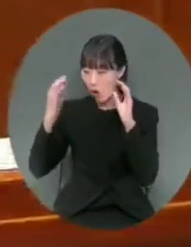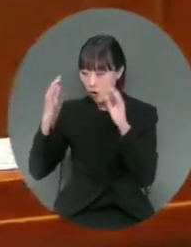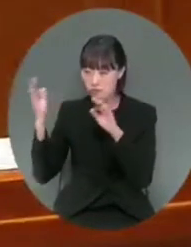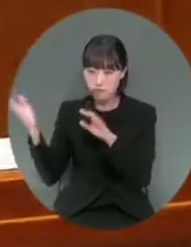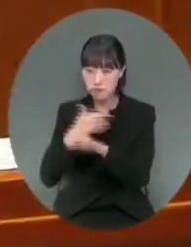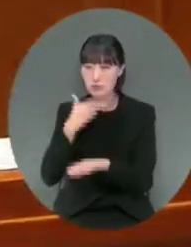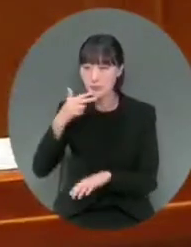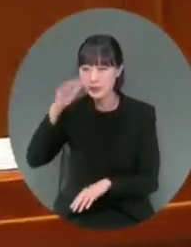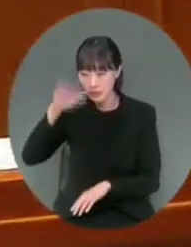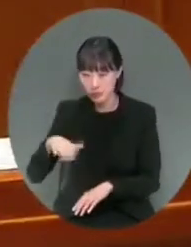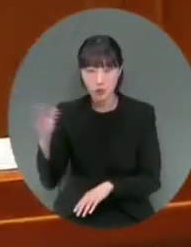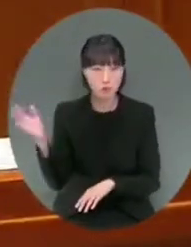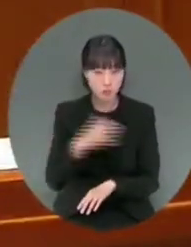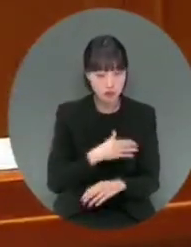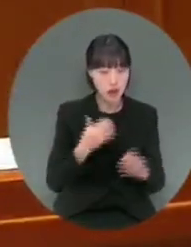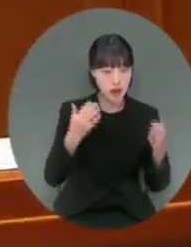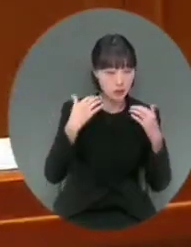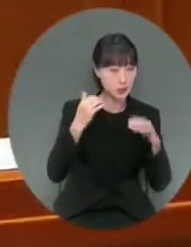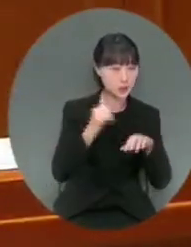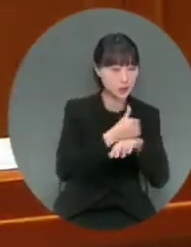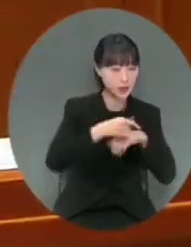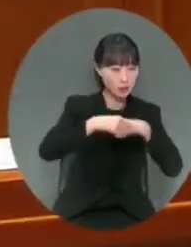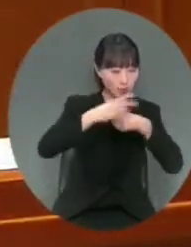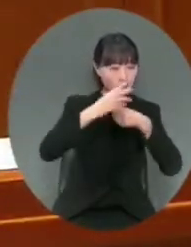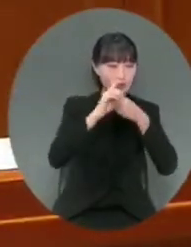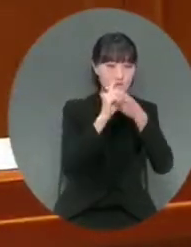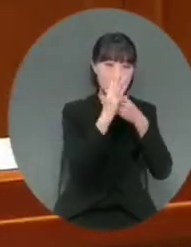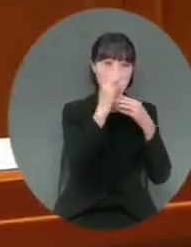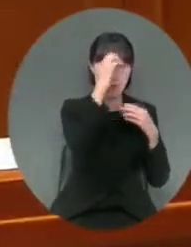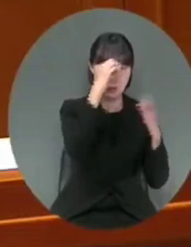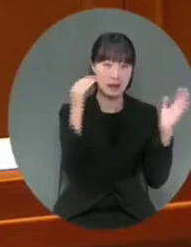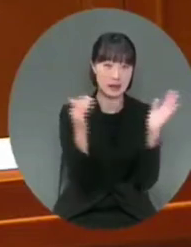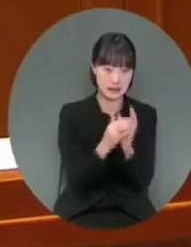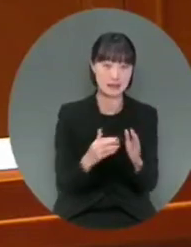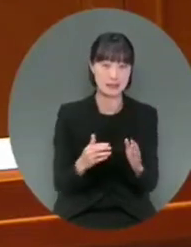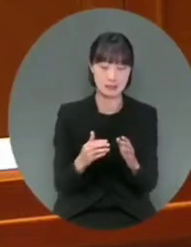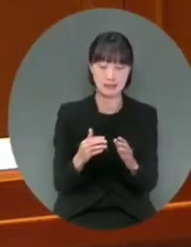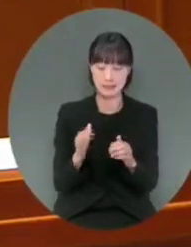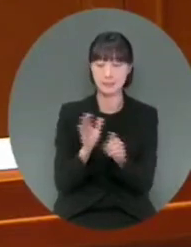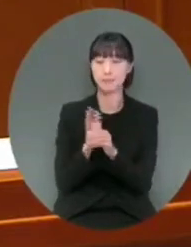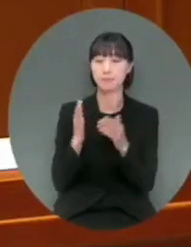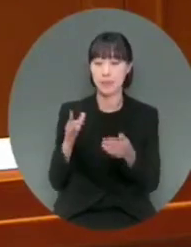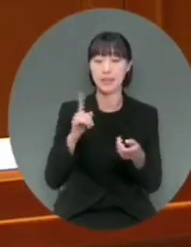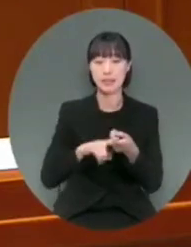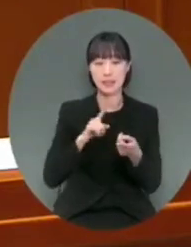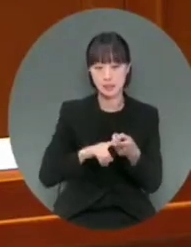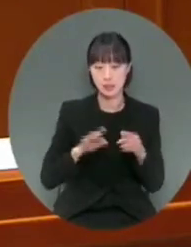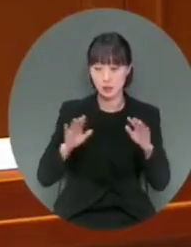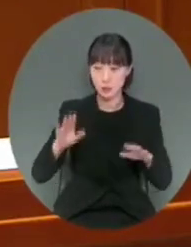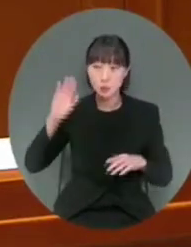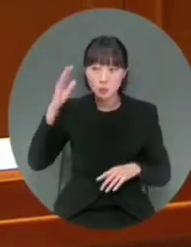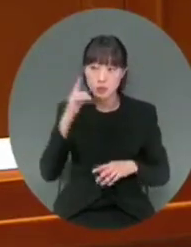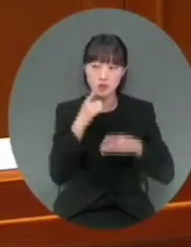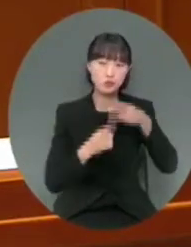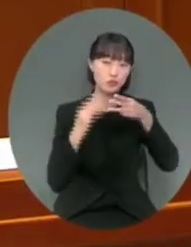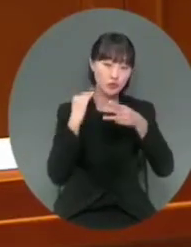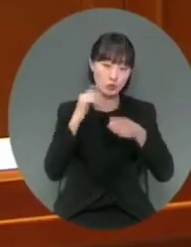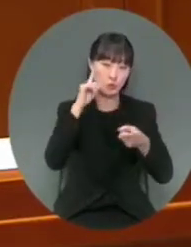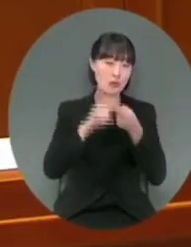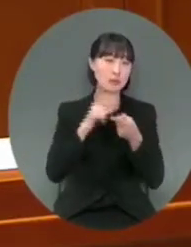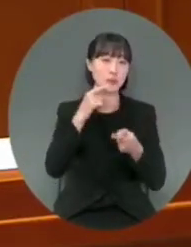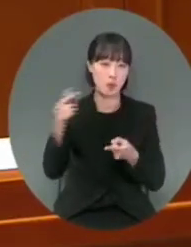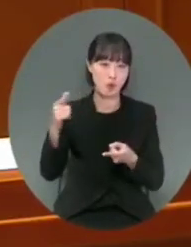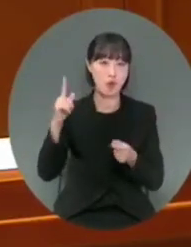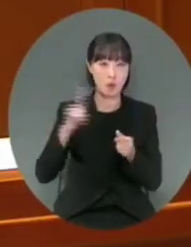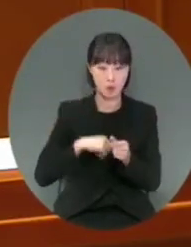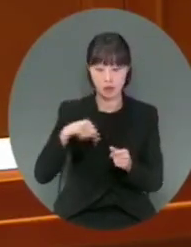좀 그 국가가 최대한 역할을 해야 된다는 거 최근에 윤석열 대통령께서도 굉장히 많이 강조하고 계십니다. 그래서 교육부 차원에서도 계속